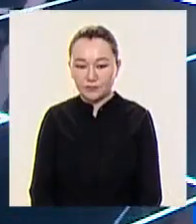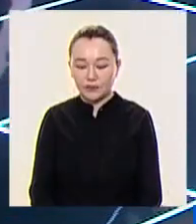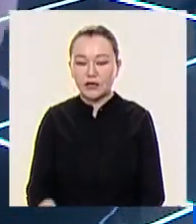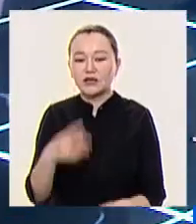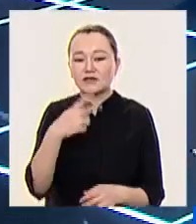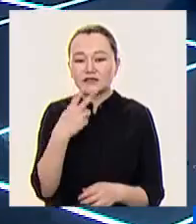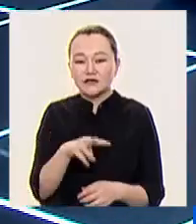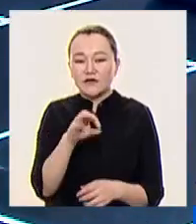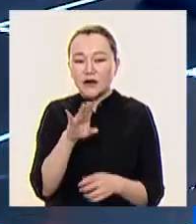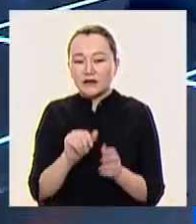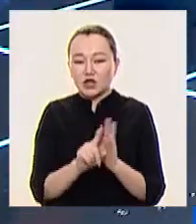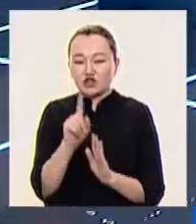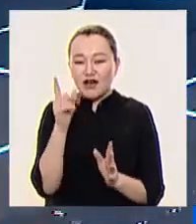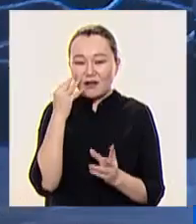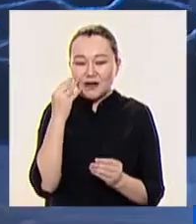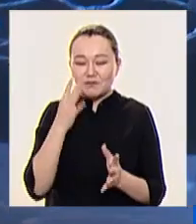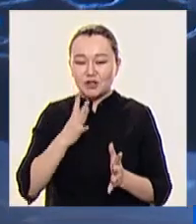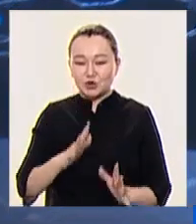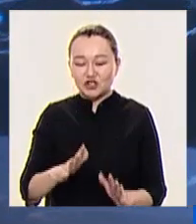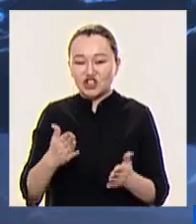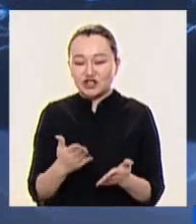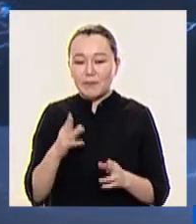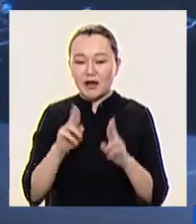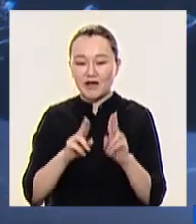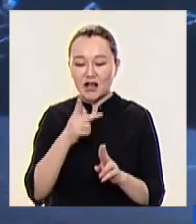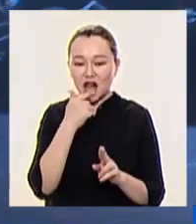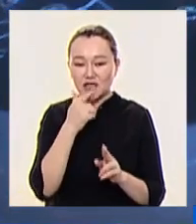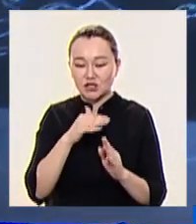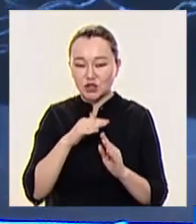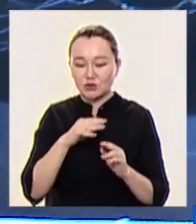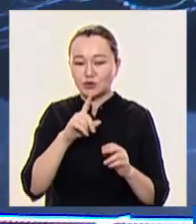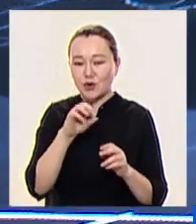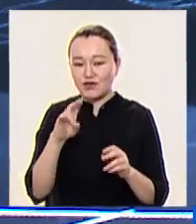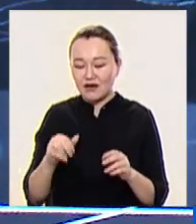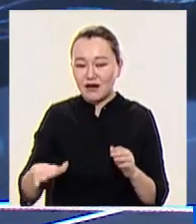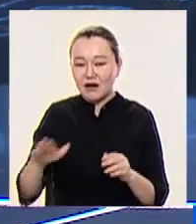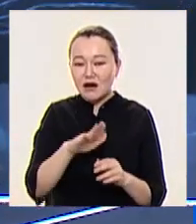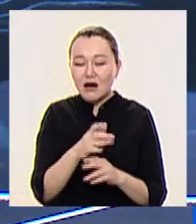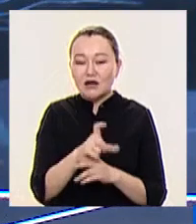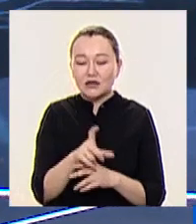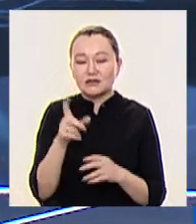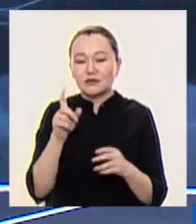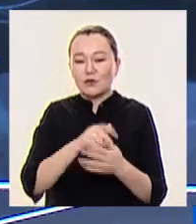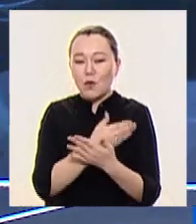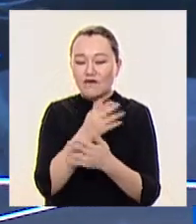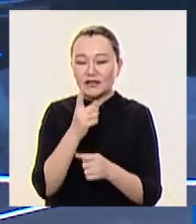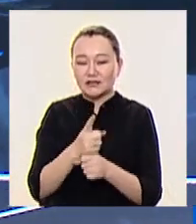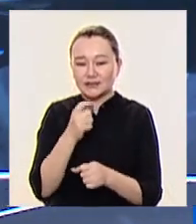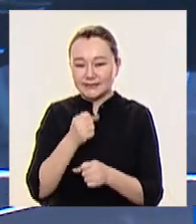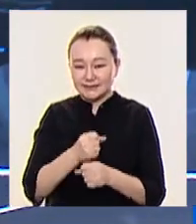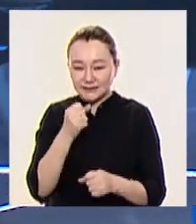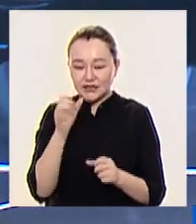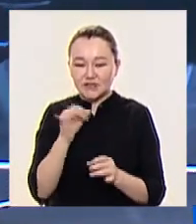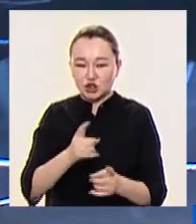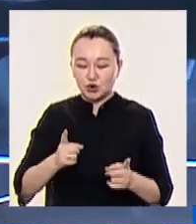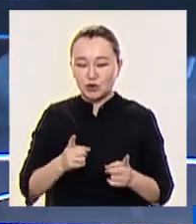С 20 марта алматинцам придется жить по правилам красной зоны. В субботу вступят в силу новые строгие ограничения,